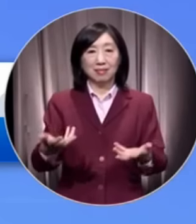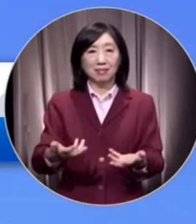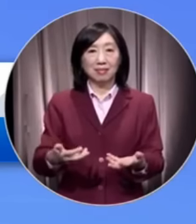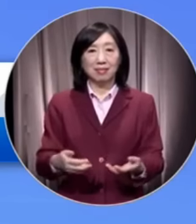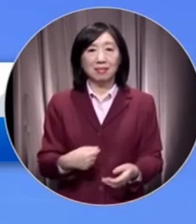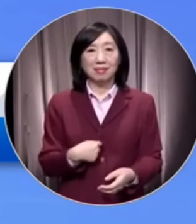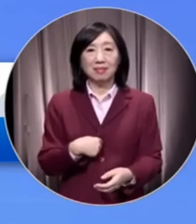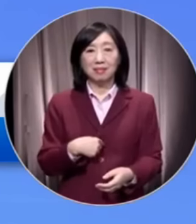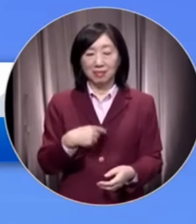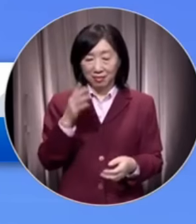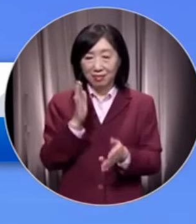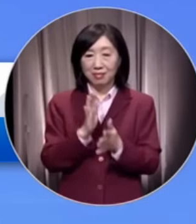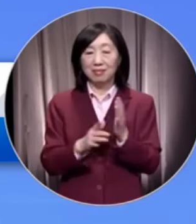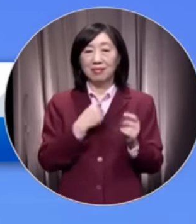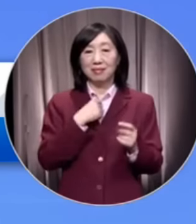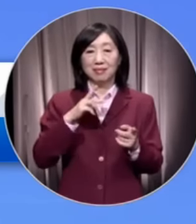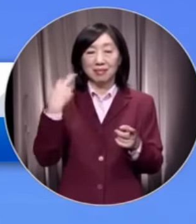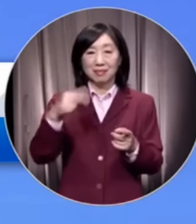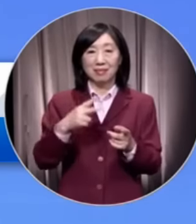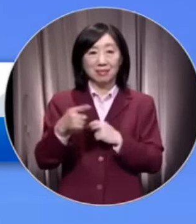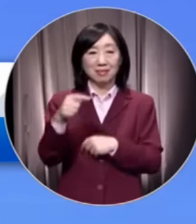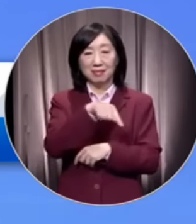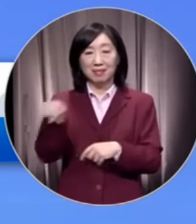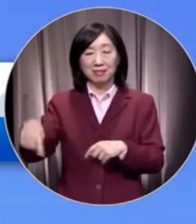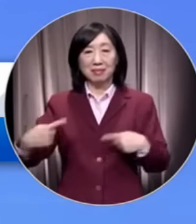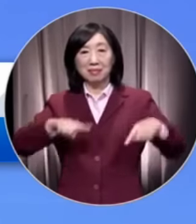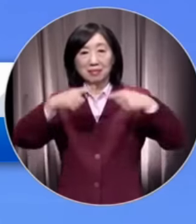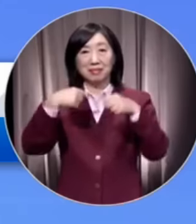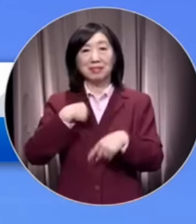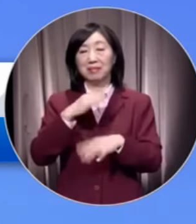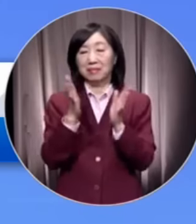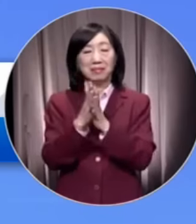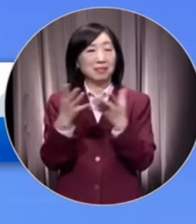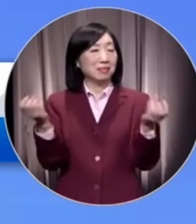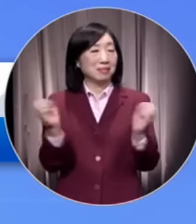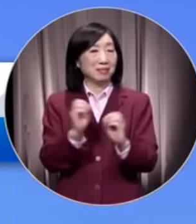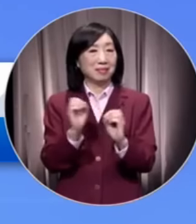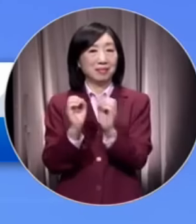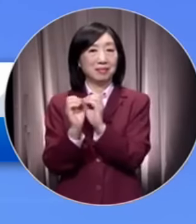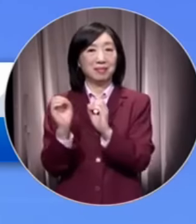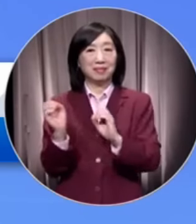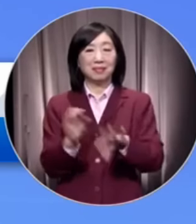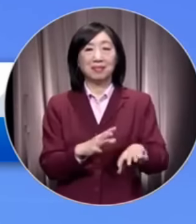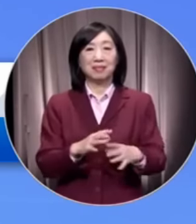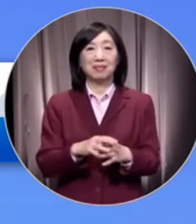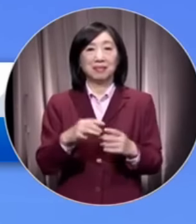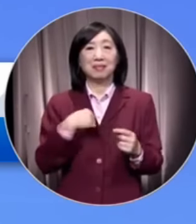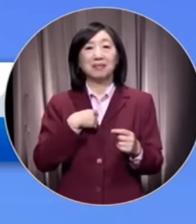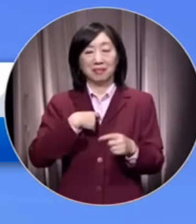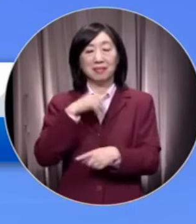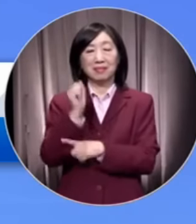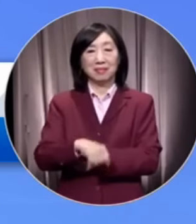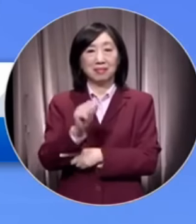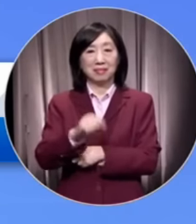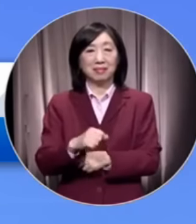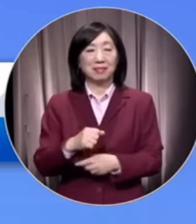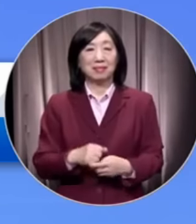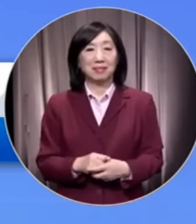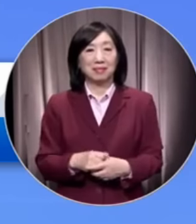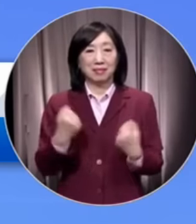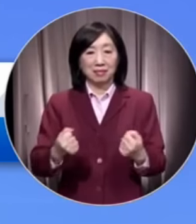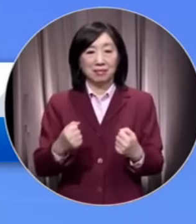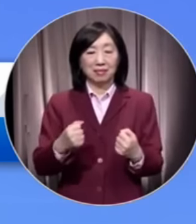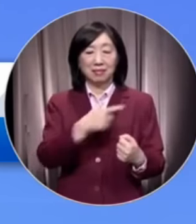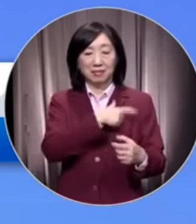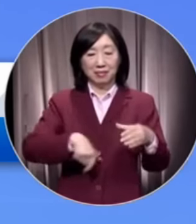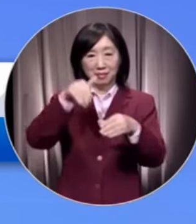续要跟他们争吵的包袱，我放下了。坦白讲，我完全同意在选举